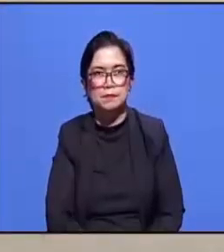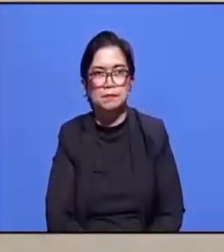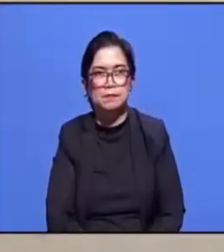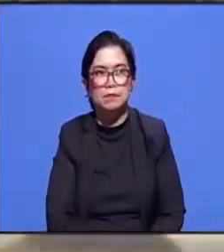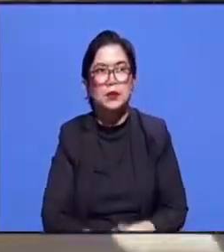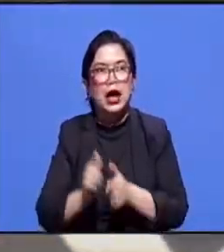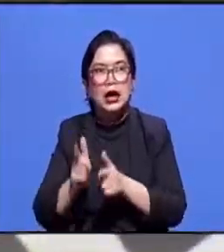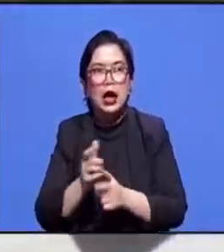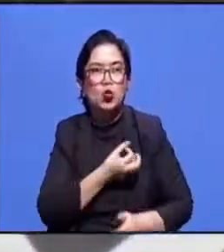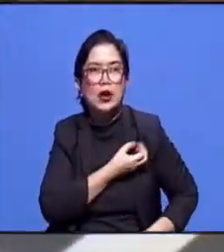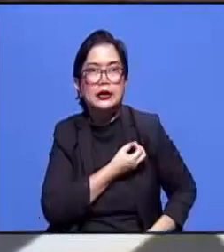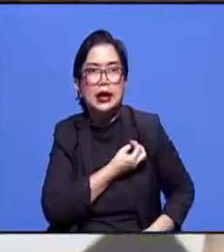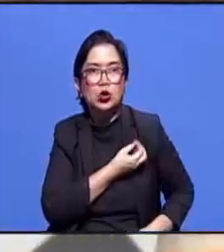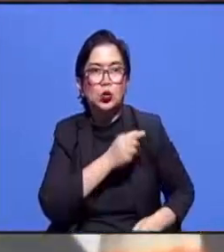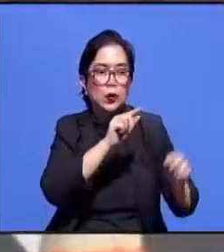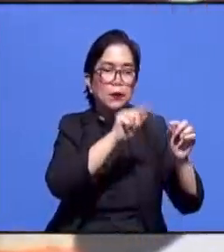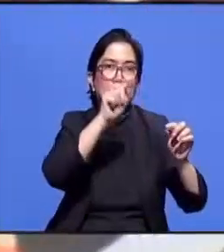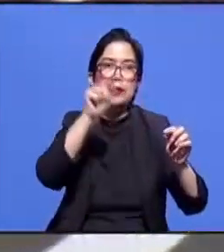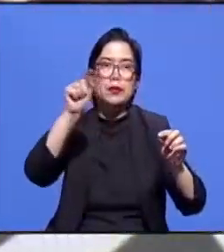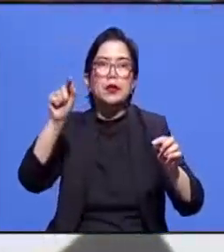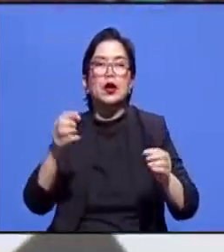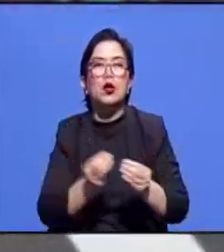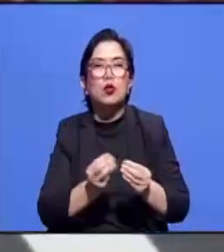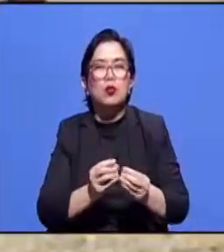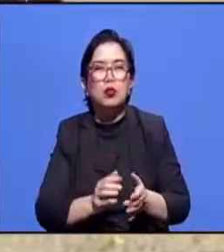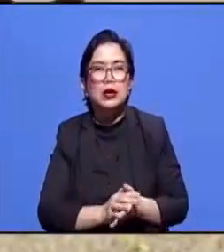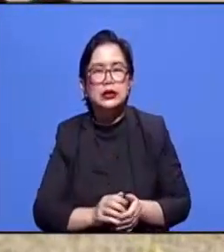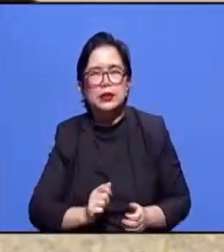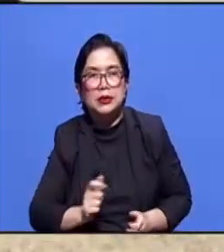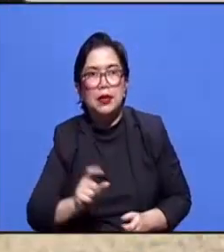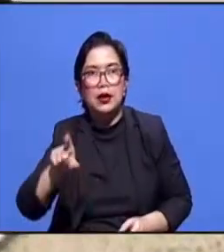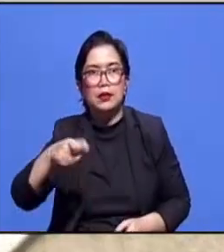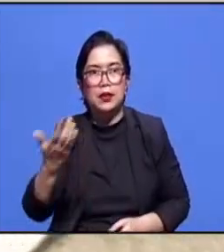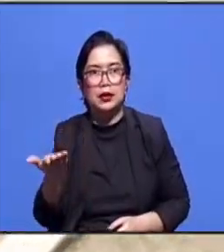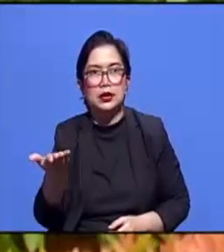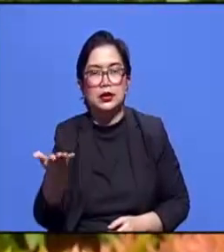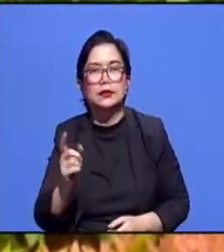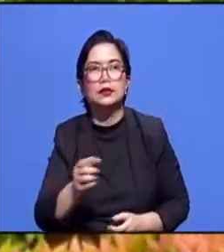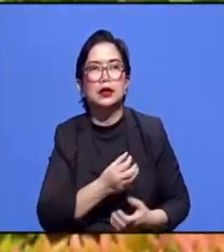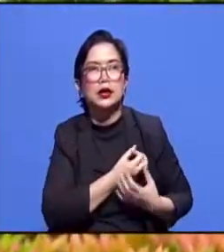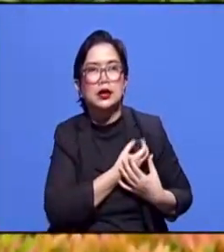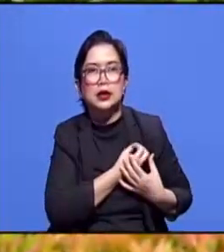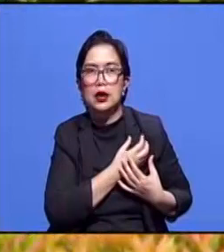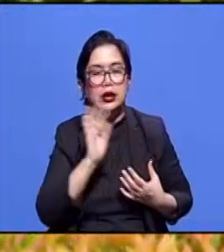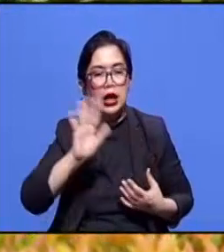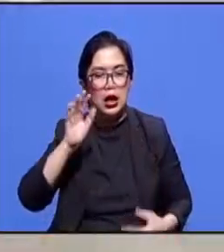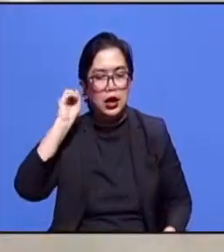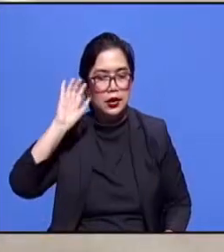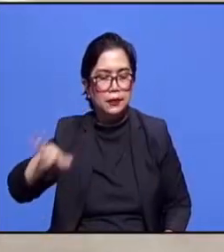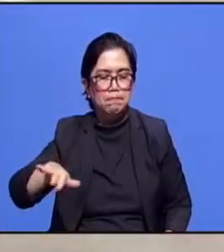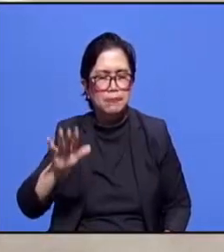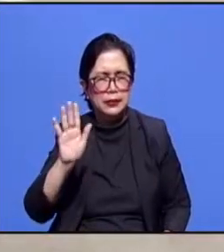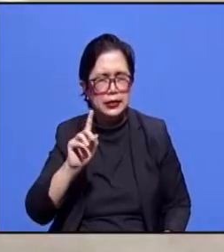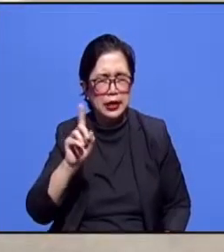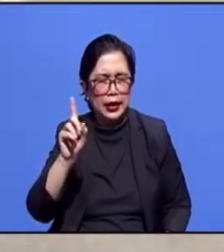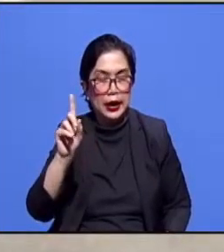Gangguan irama jantung dapat menyebabkan kematian mendadak. Karenanya, segala gejala di bagian jantung tidak boleh diabaikan.